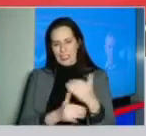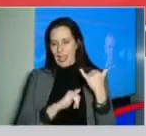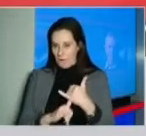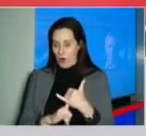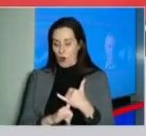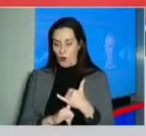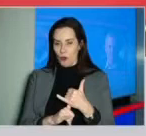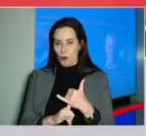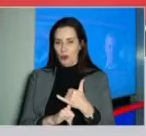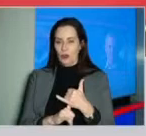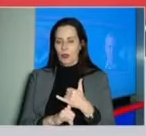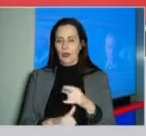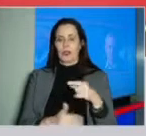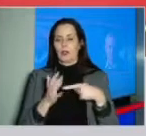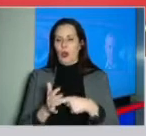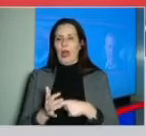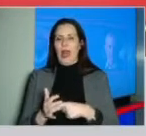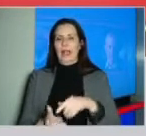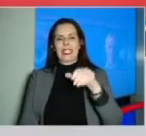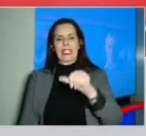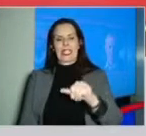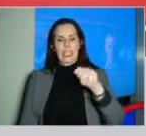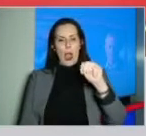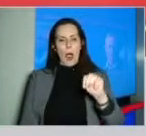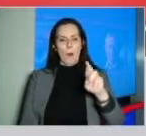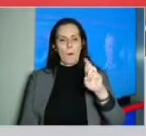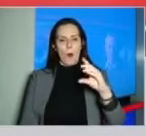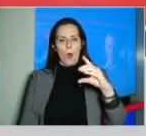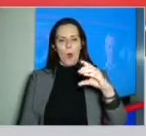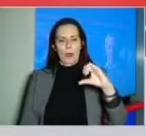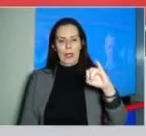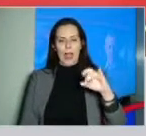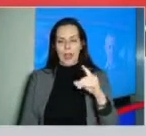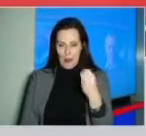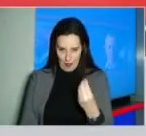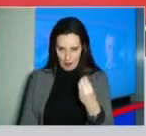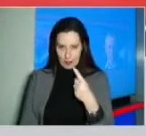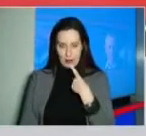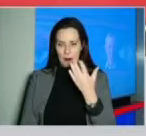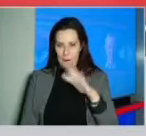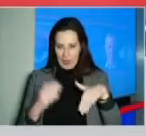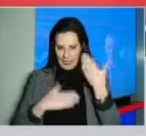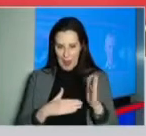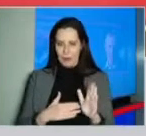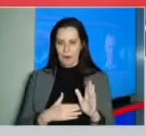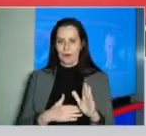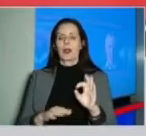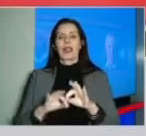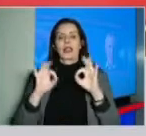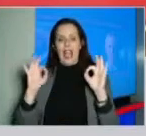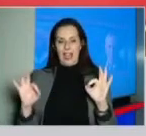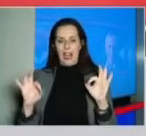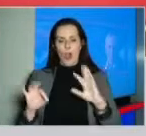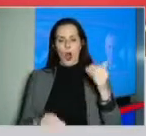תשתית מפלגתית. נניח איציק מורדכי, והם הביאו ראשי רשויות. חכי, עכשיו אני אגיד לך מה הולך להיות פה. יתחיל